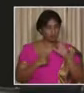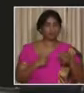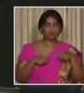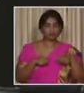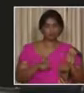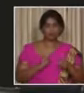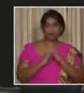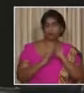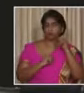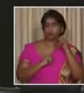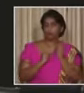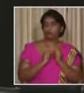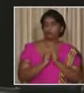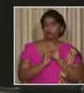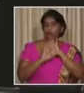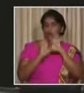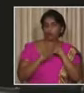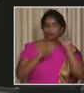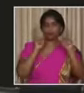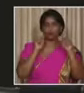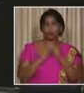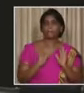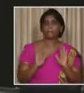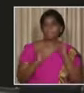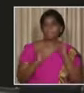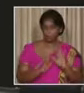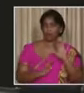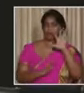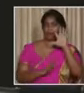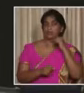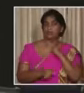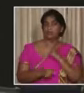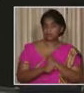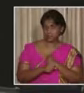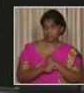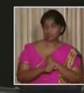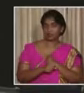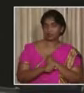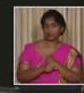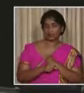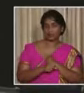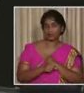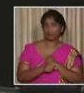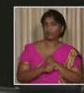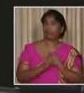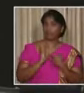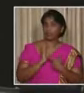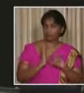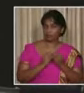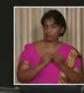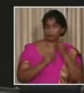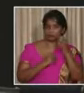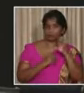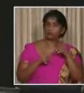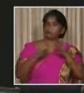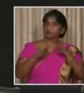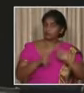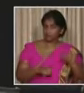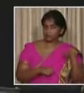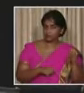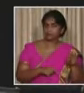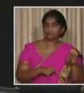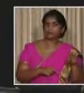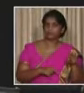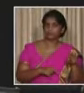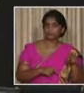වැඩ සමහරක් පොදු ස්ථානවල ආරම්භ කරලා තියෙනවා. ඒ ෆයිබර් මේ ඒ ටික ලබා දෙන එක ඊට පස්සේ